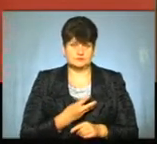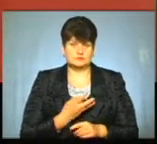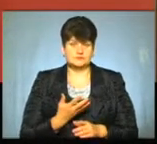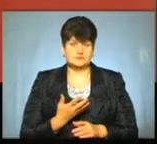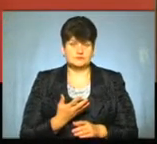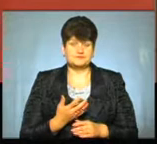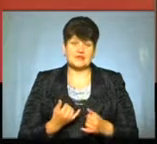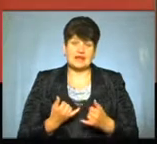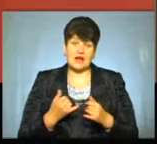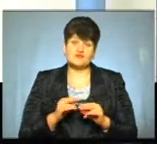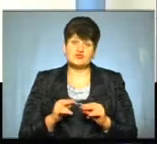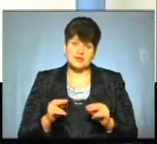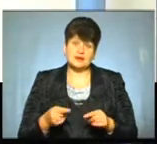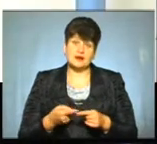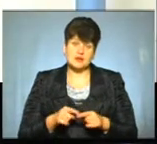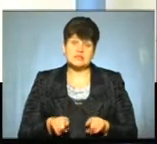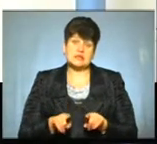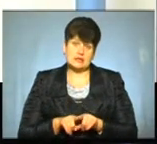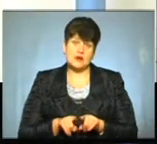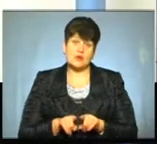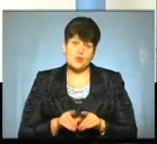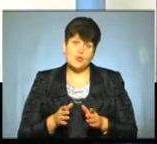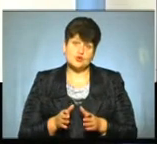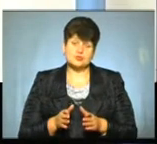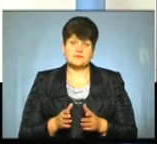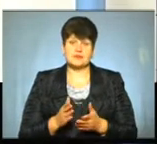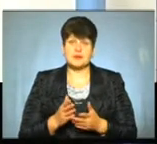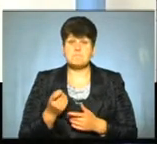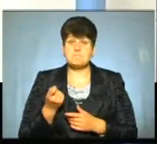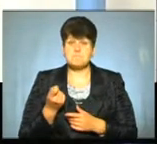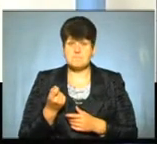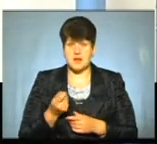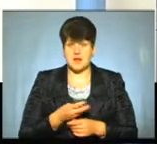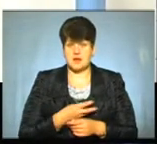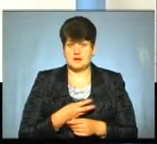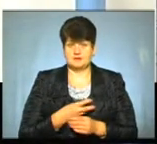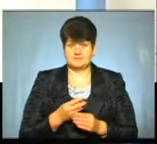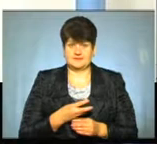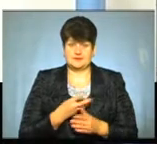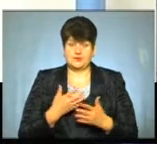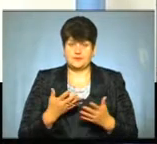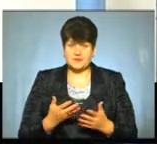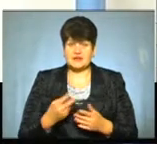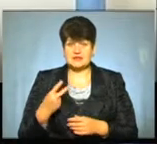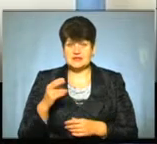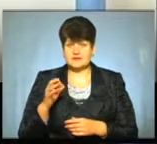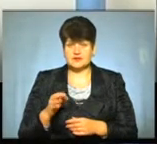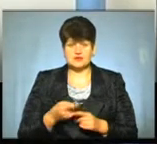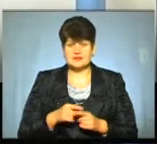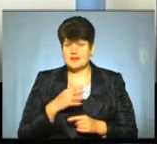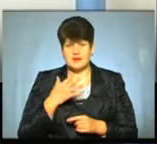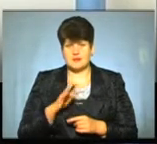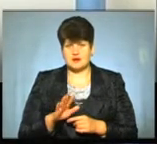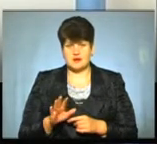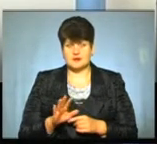мотивація? Мабуть, для вчителя це також не мала мотивація, хоча вона 20% це не так